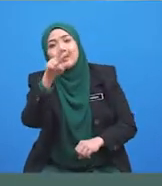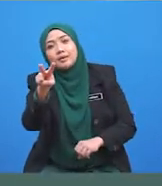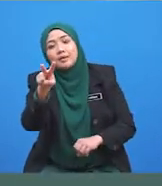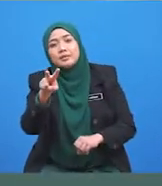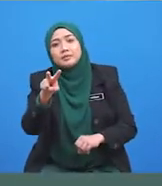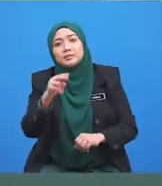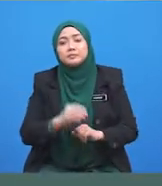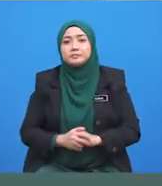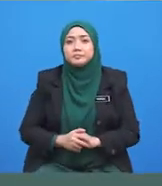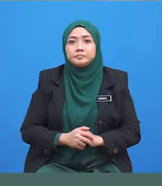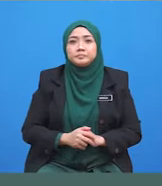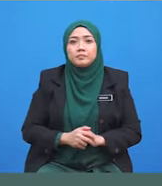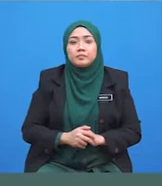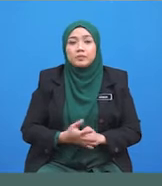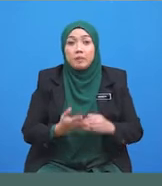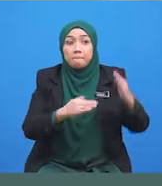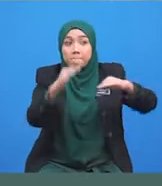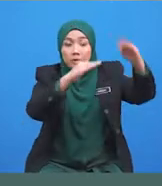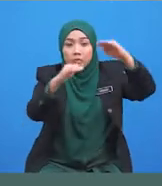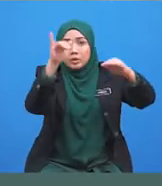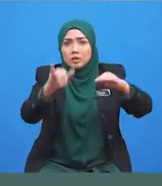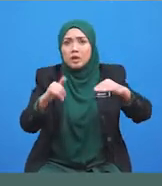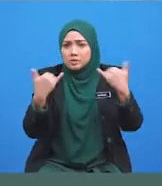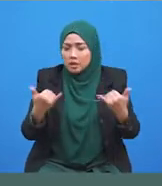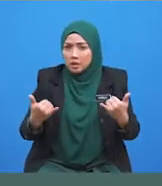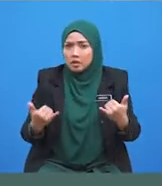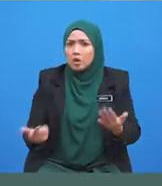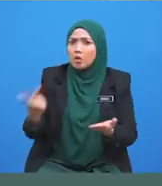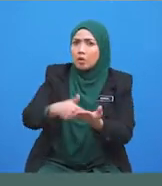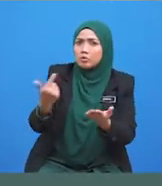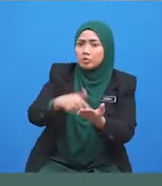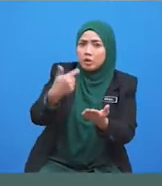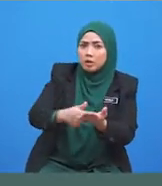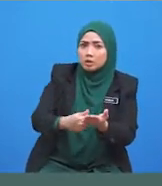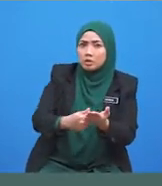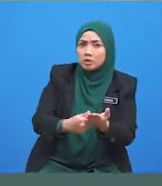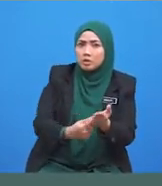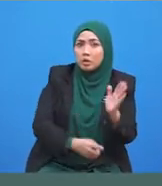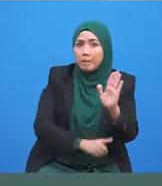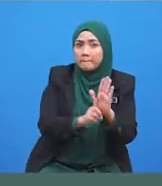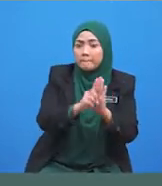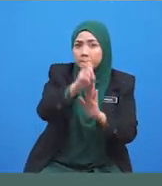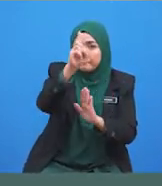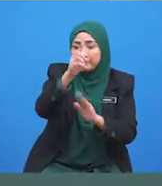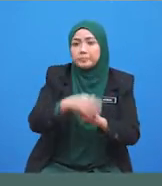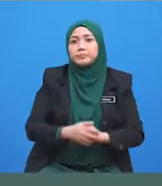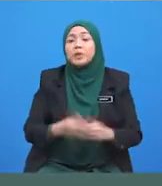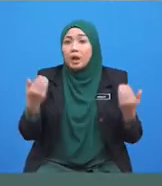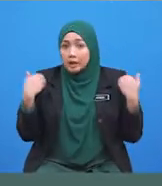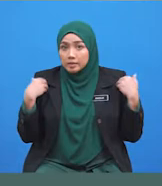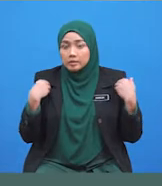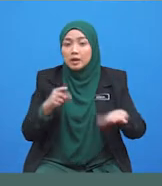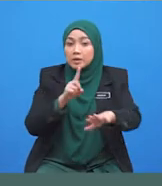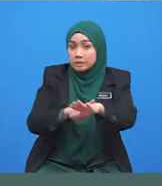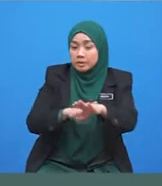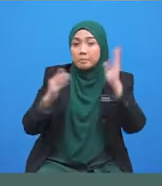membina binaan yang mengagumkan terus meningkat. Ya, di Malaysia sendiri pun masih ada monumen tinggalan